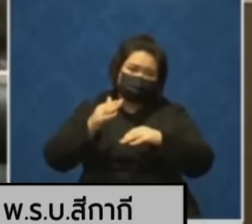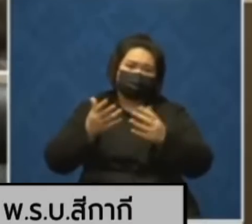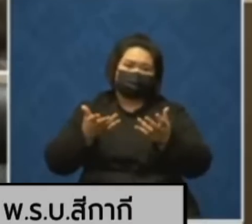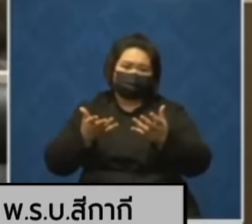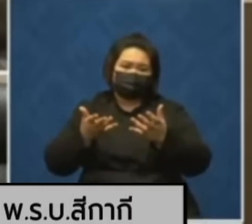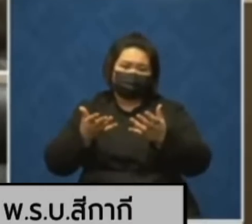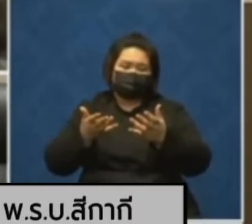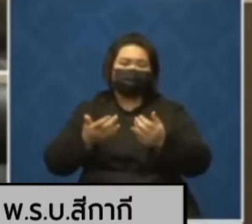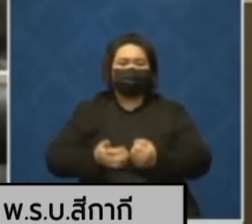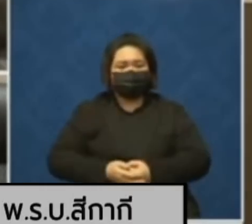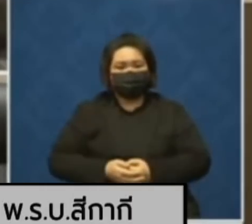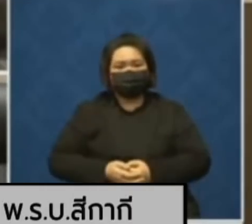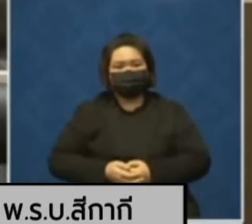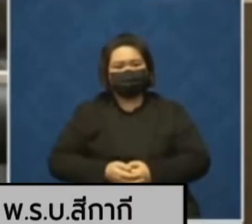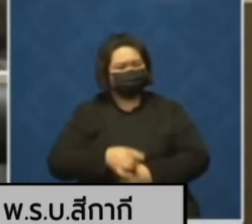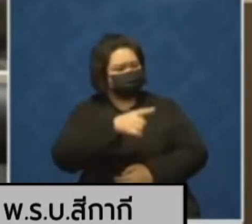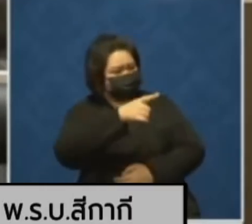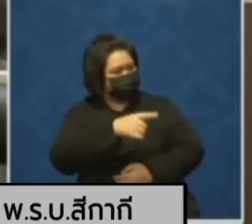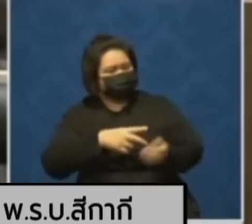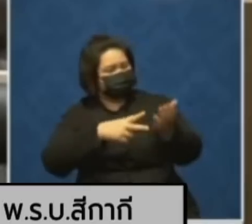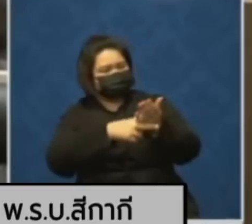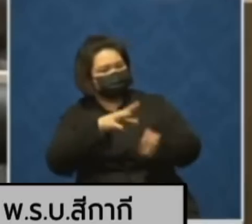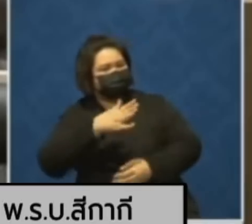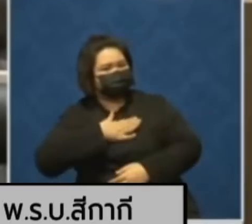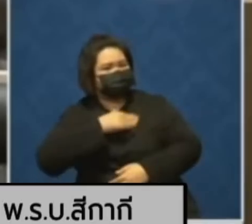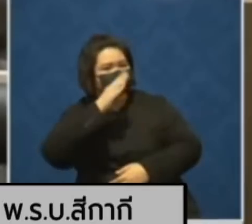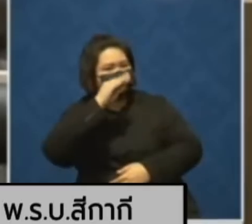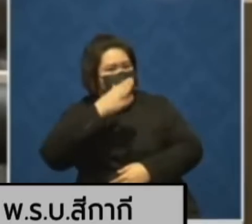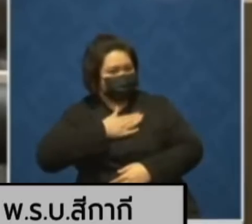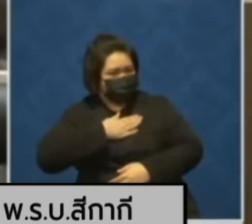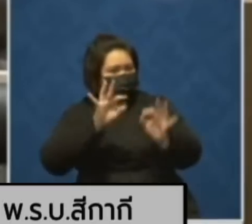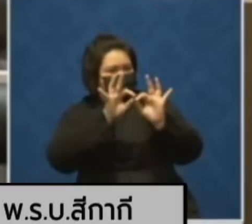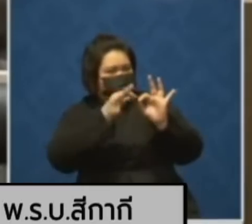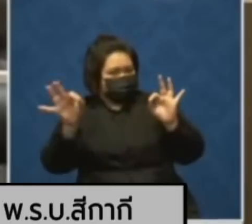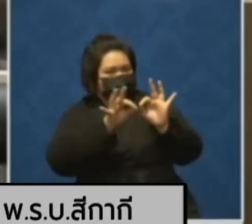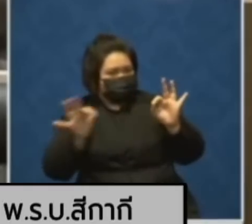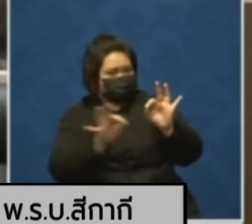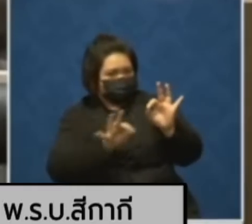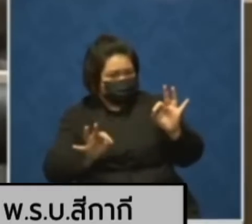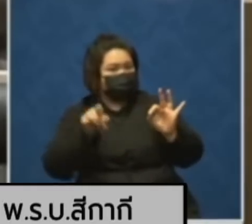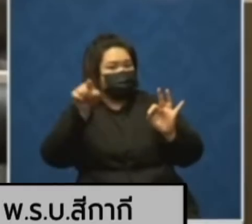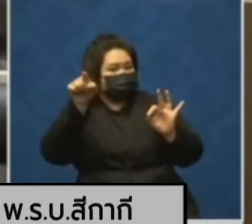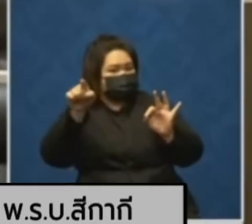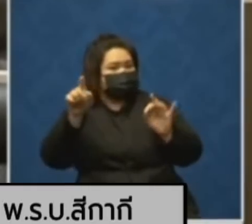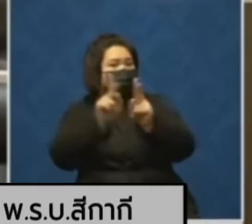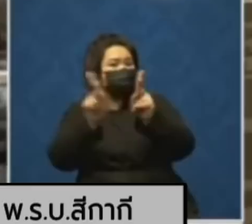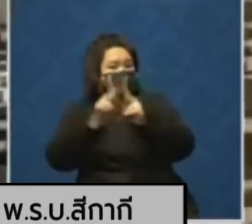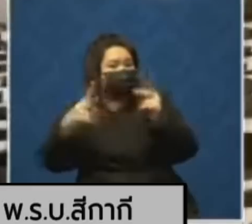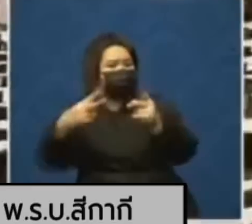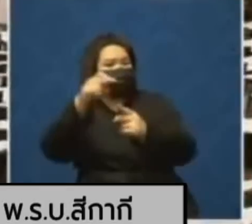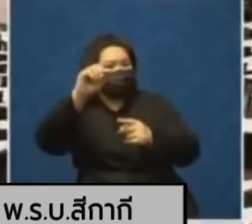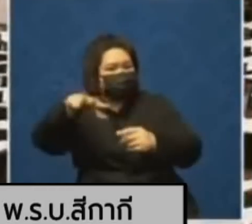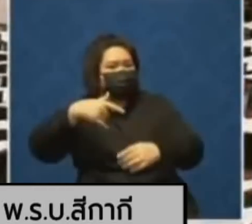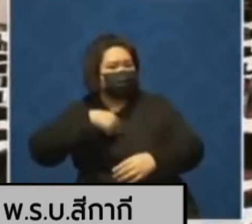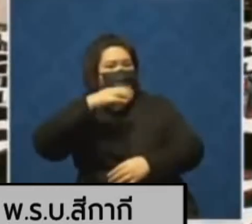องพูดนะครับเพระว่ท่ประทานวธจัยผิดแลผมพูดในเนื้อหาส่นที่กที่การตัดออกนะครับแลยพูดไม่จ